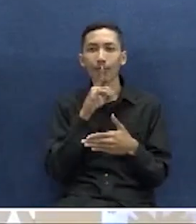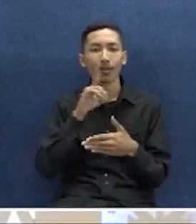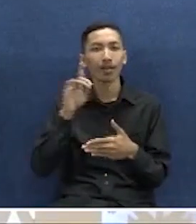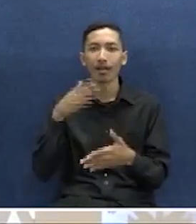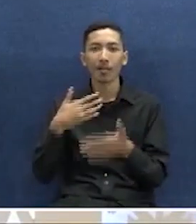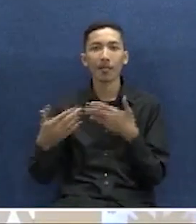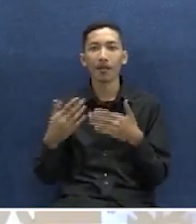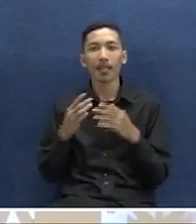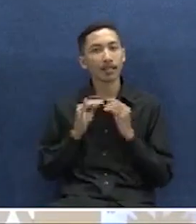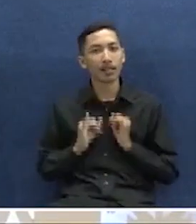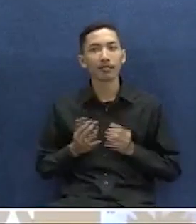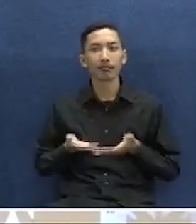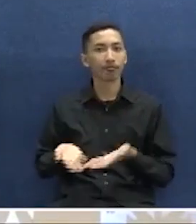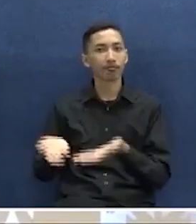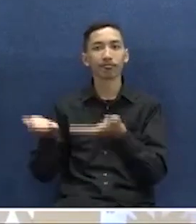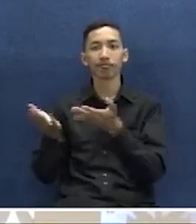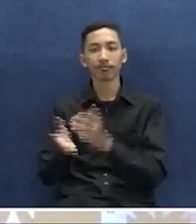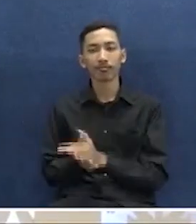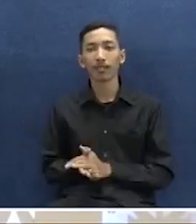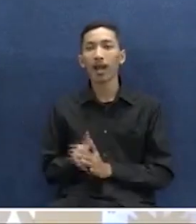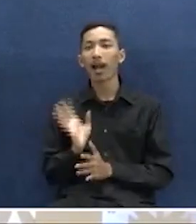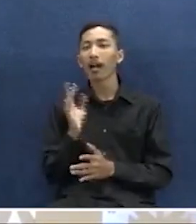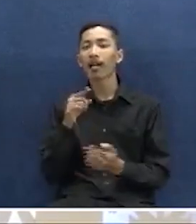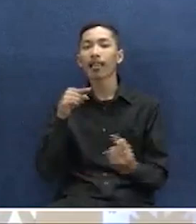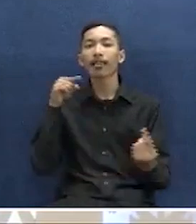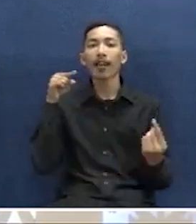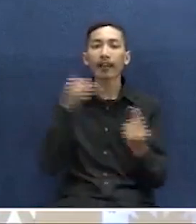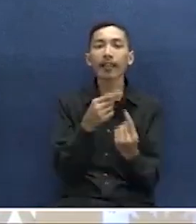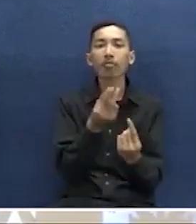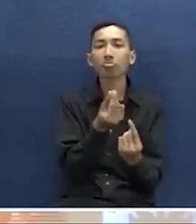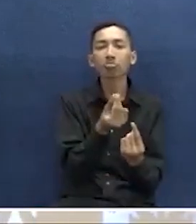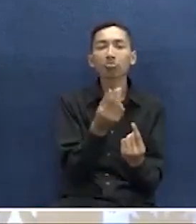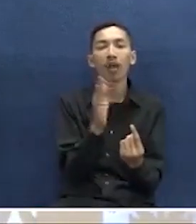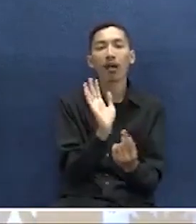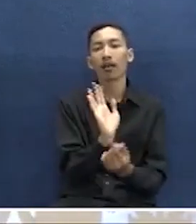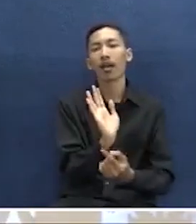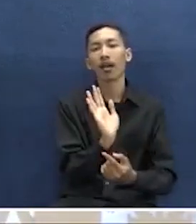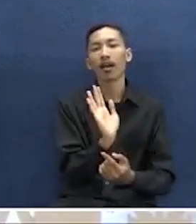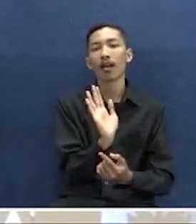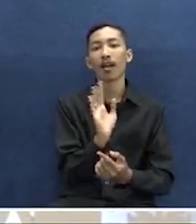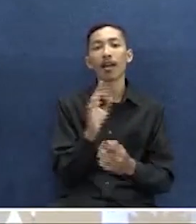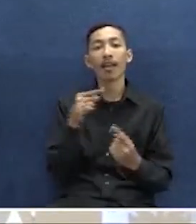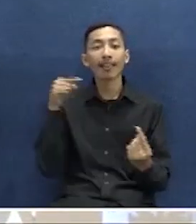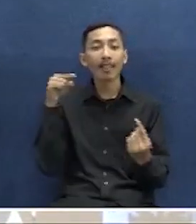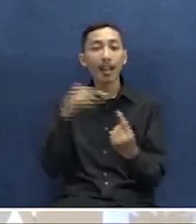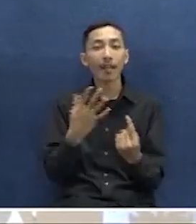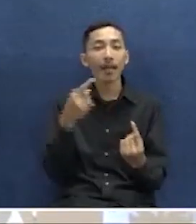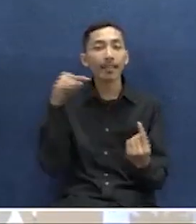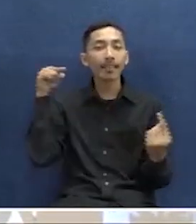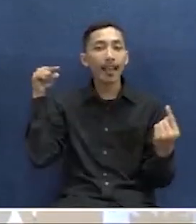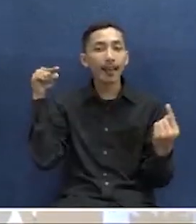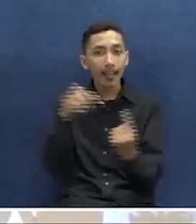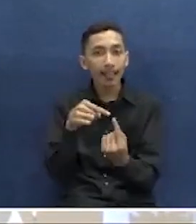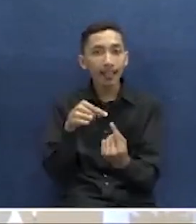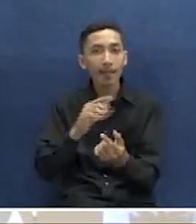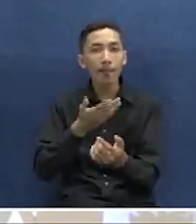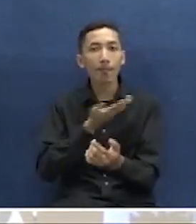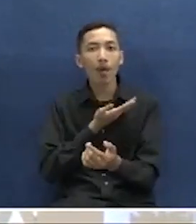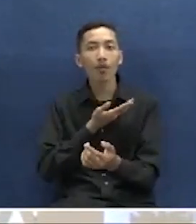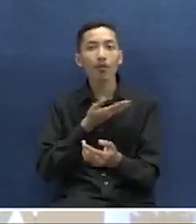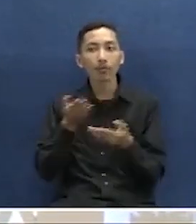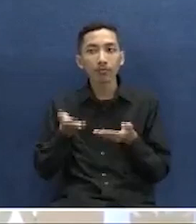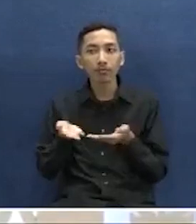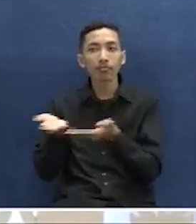Ayo kita enggak pernah yang namanya closing target karena target kita adalah bikin orang itu Ah retention